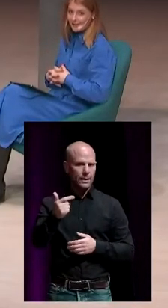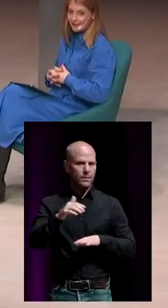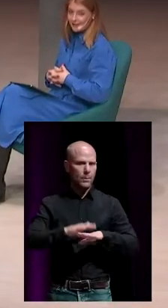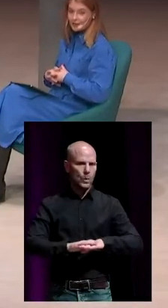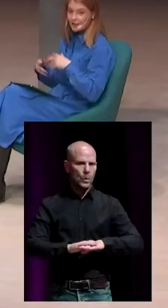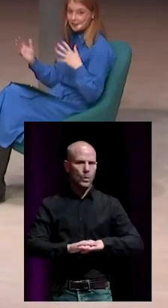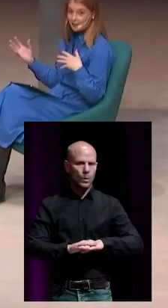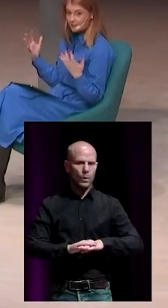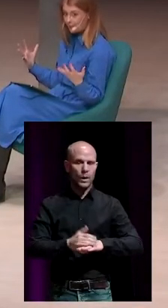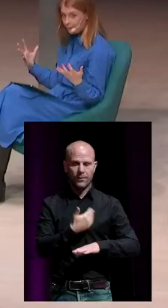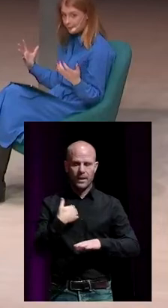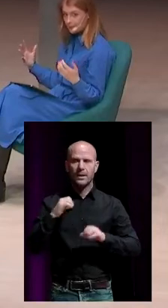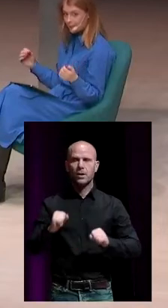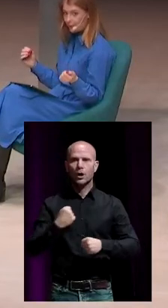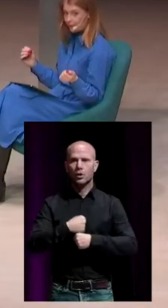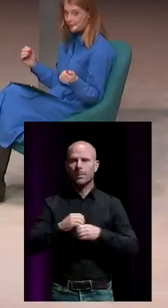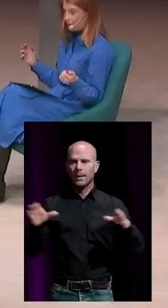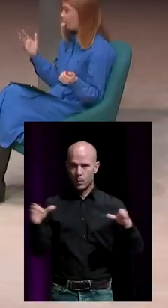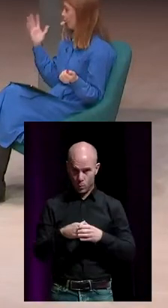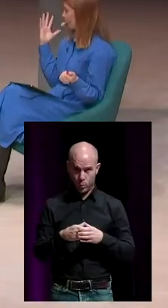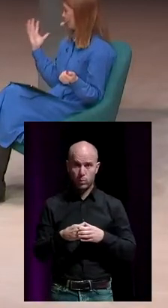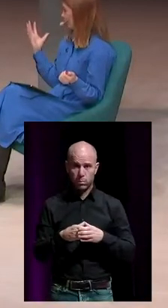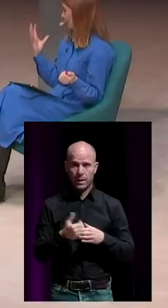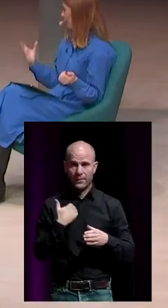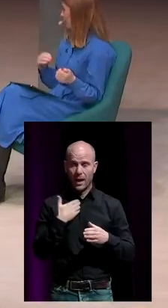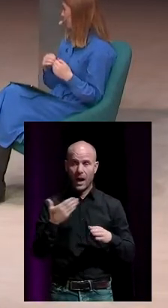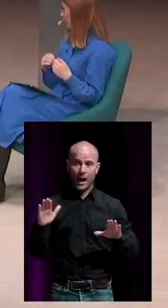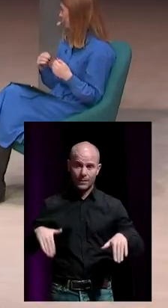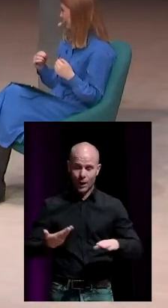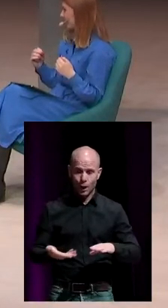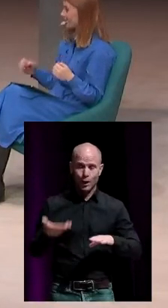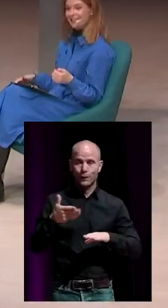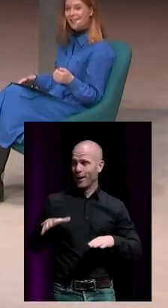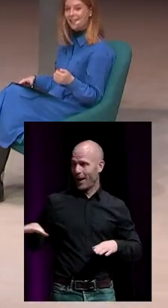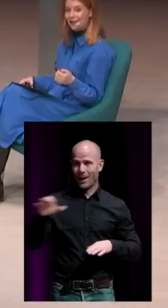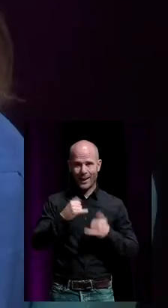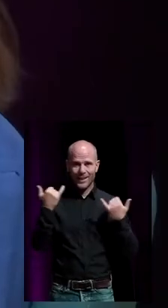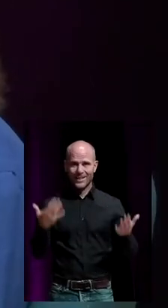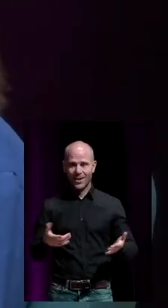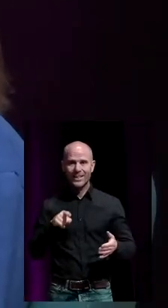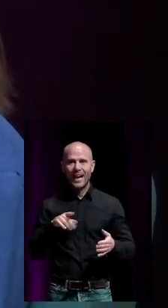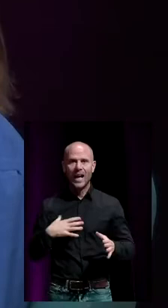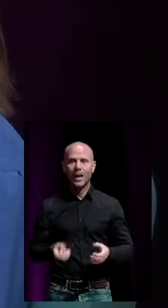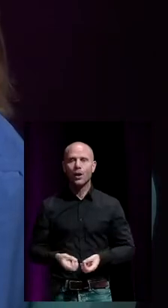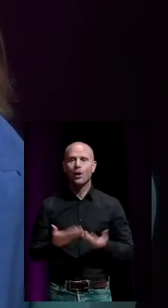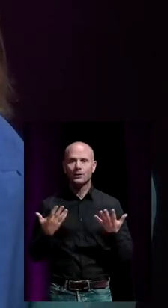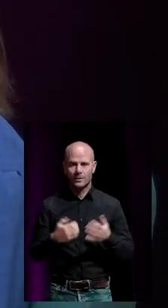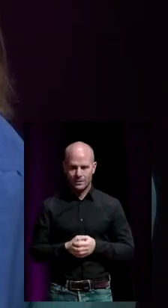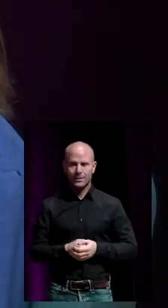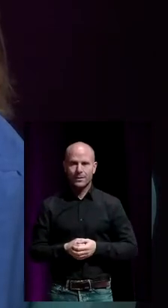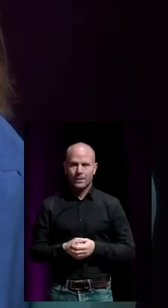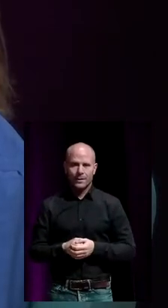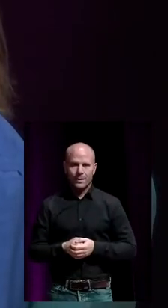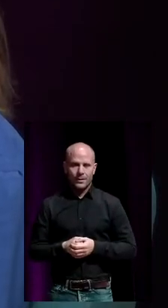med att vi ska arbeta tillsammans. Det har vi lyft allihopa idag, tror jag. Det är lösningen. Och jag vet